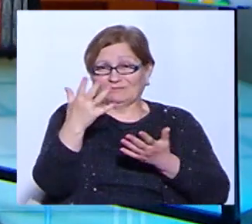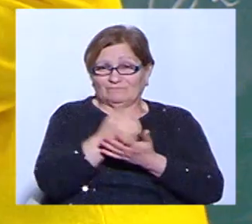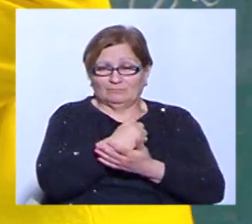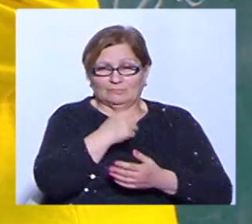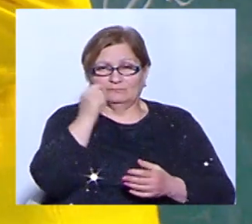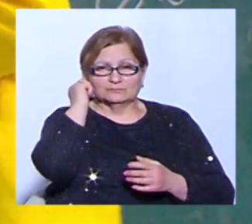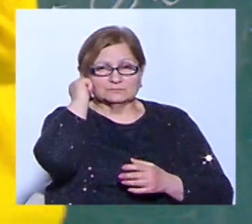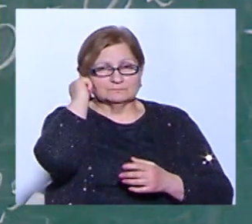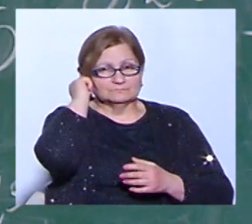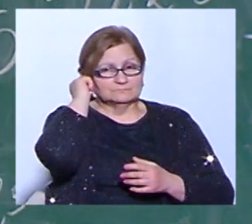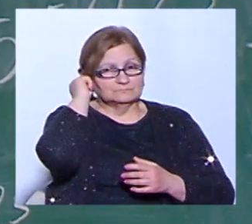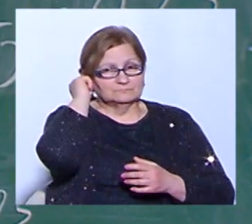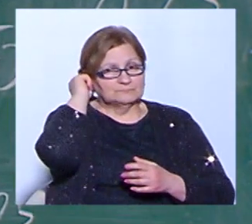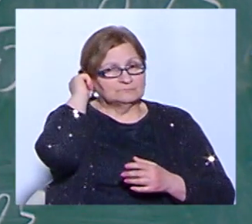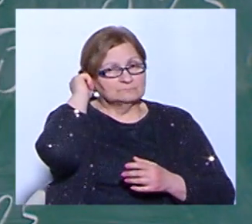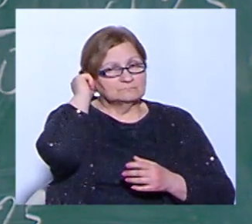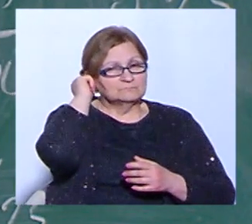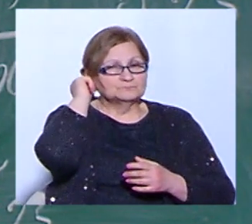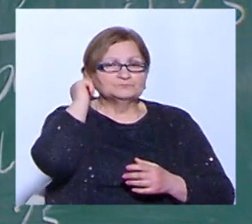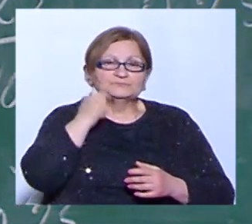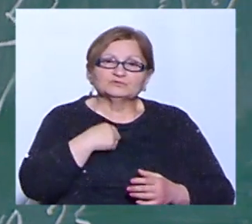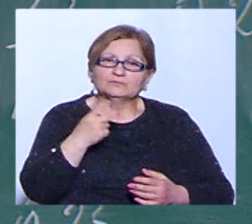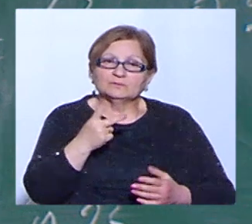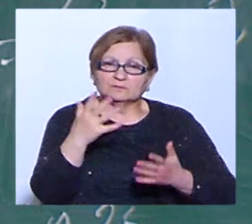ამოცანა არის ესეთი, რომ ჩვენ უნდა ვიპოვოთ